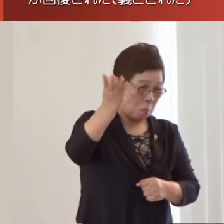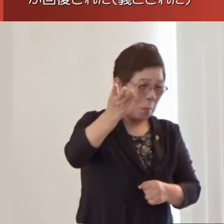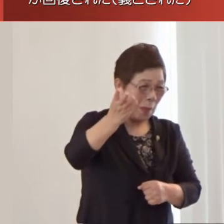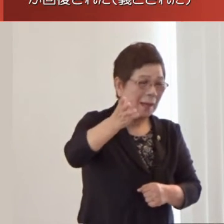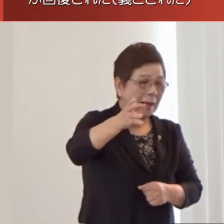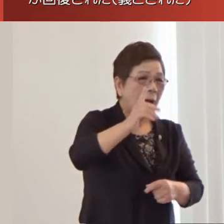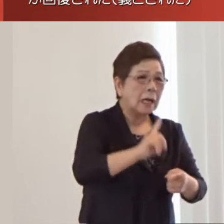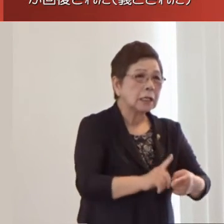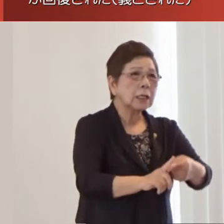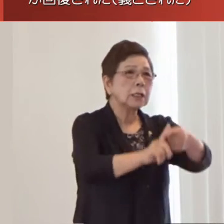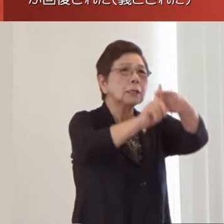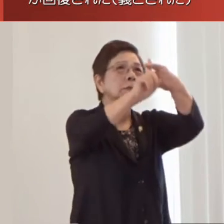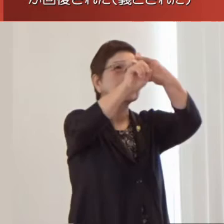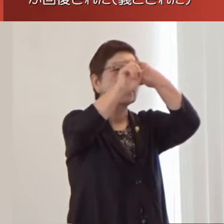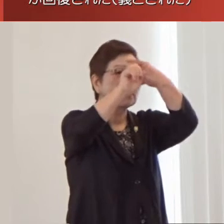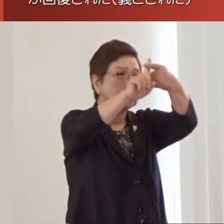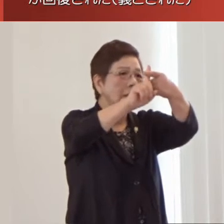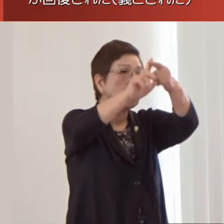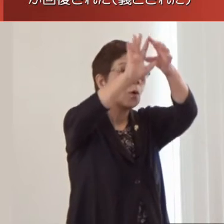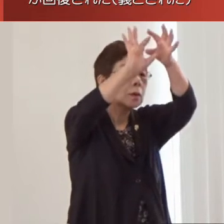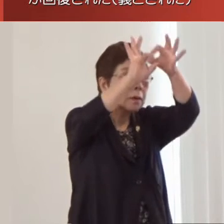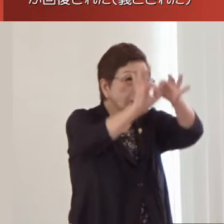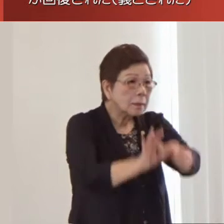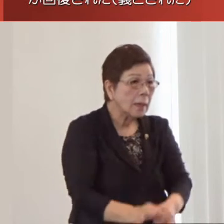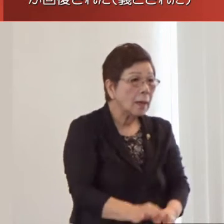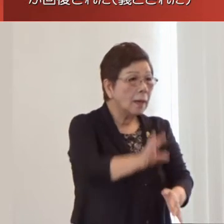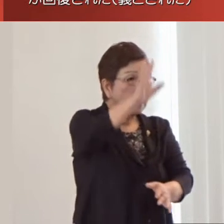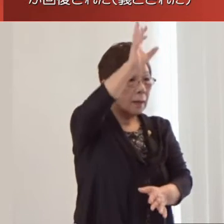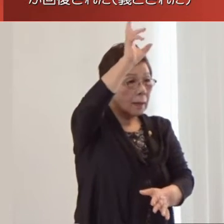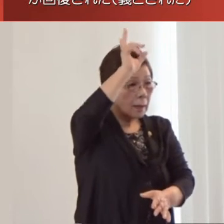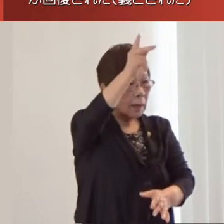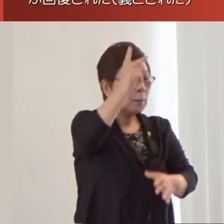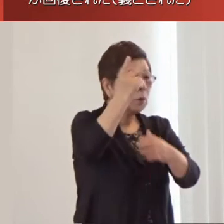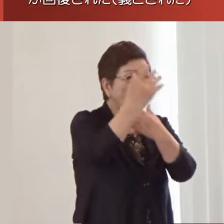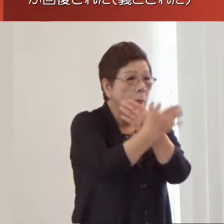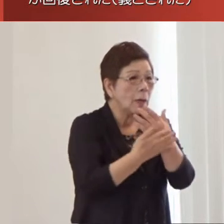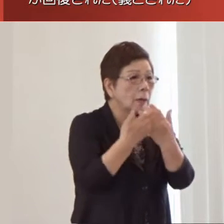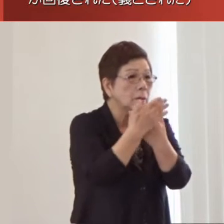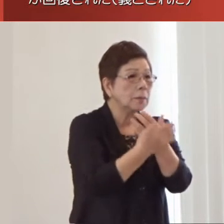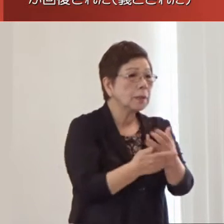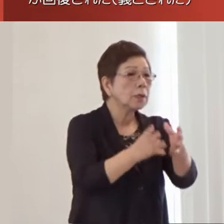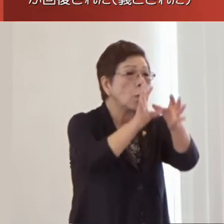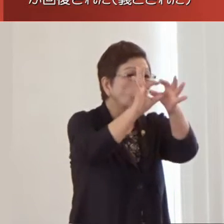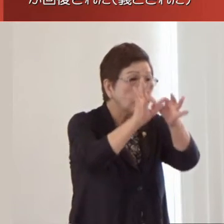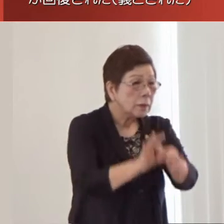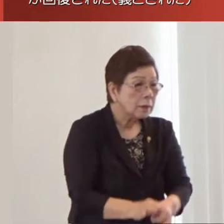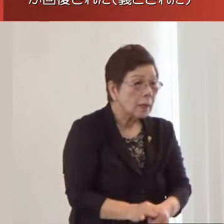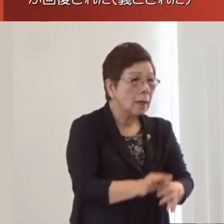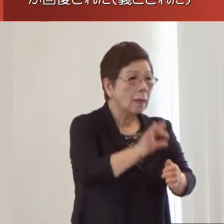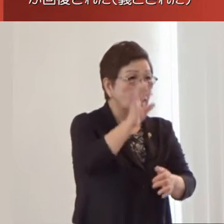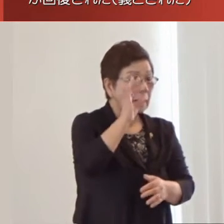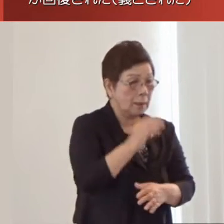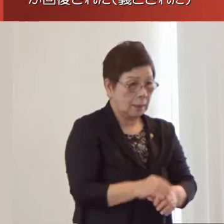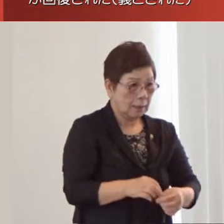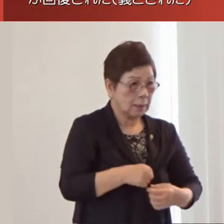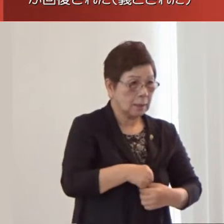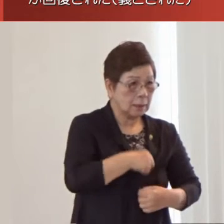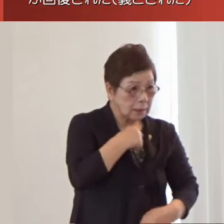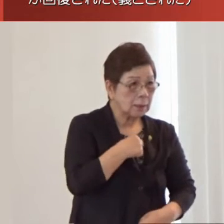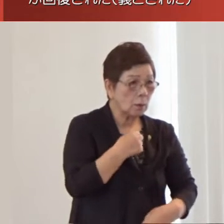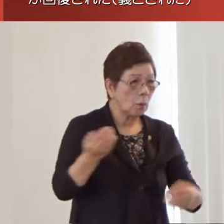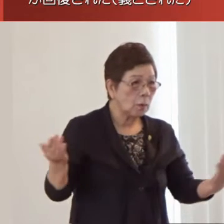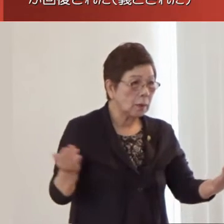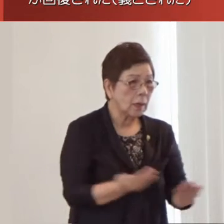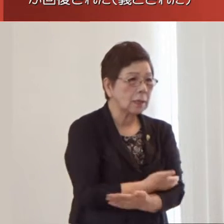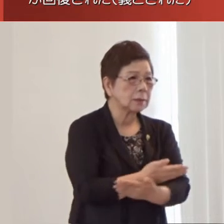技を通して神の恵みにより無償で義とされるのです。神の栄光を